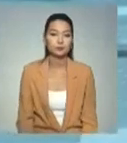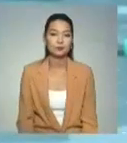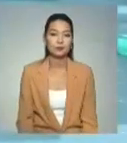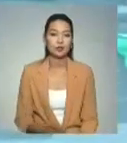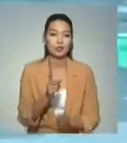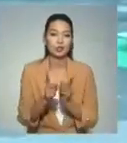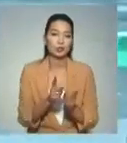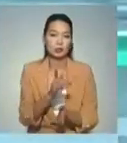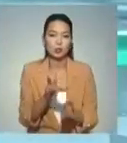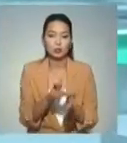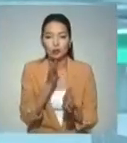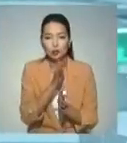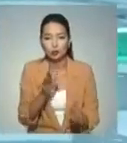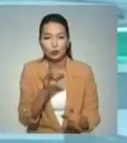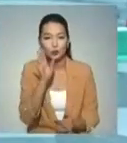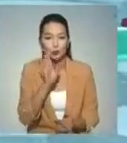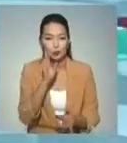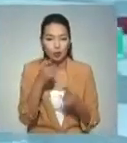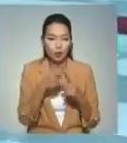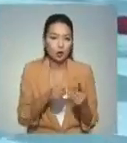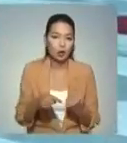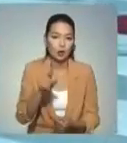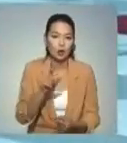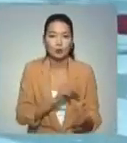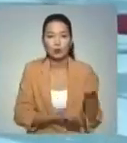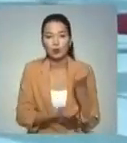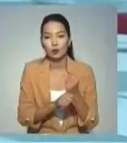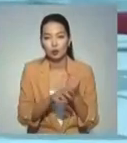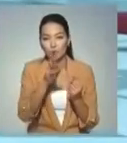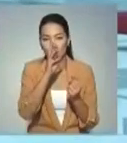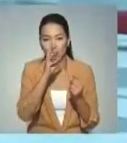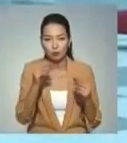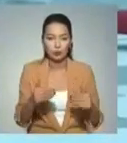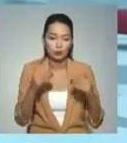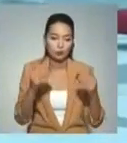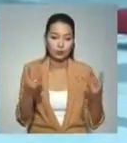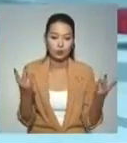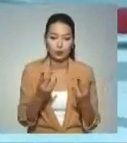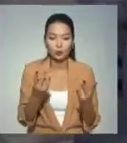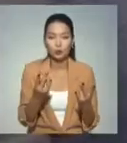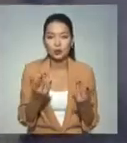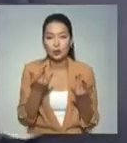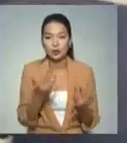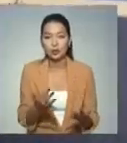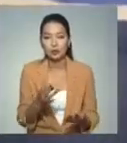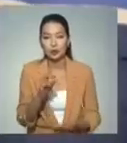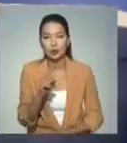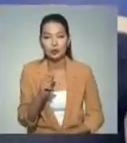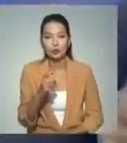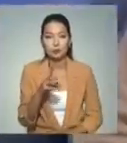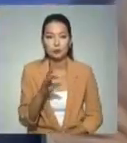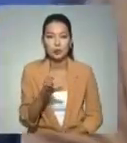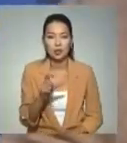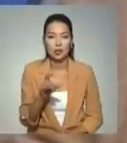Жезқазған қаласында жылу және сумен жабдықтау кәсіпорынның жұмысшылары жалақыны көтеруді талап етуде. Қазақмыс РНЖ компаниясына